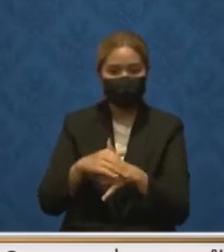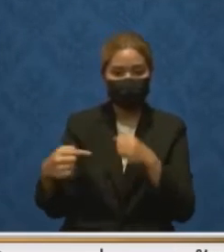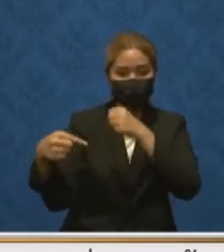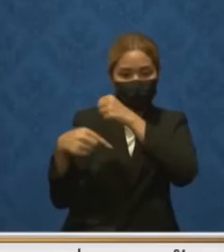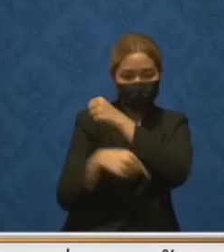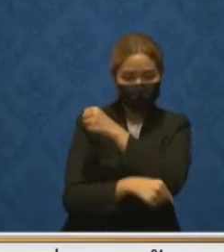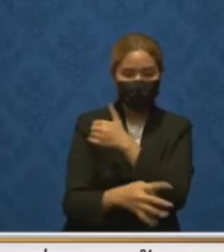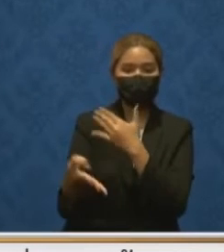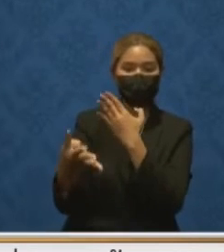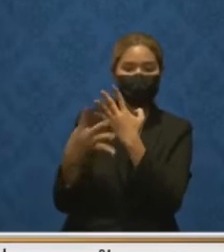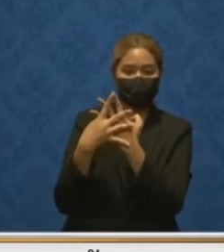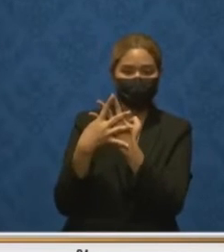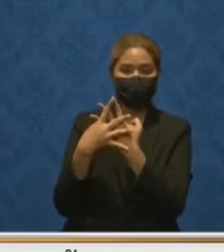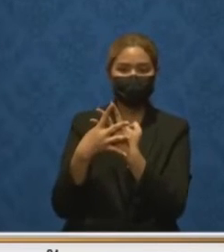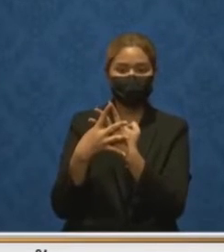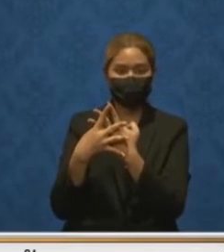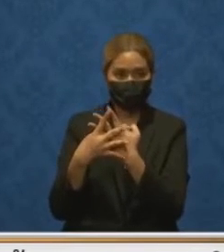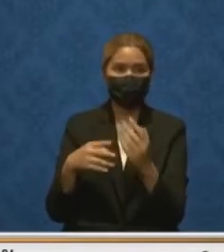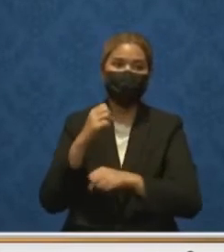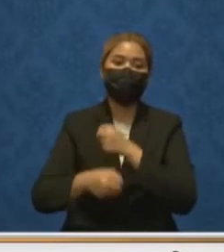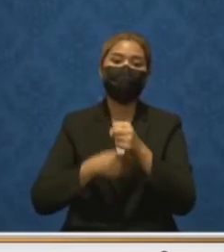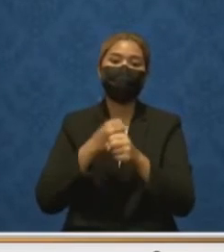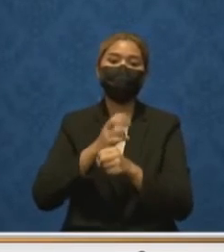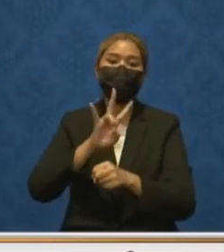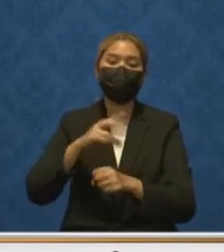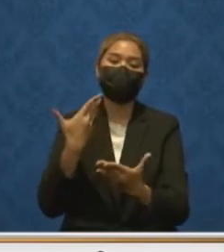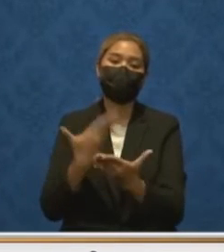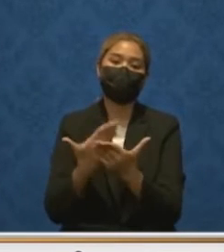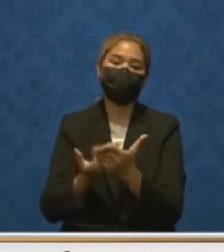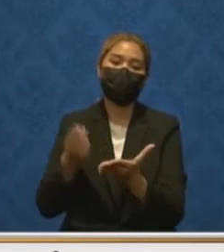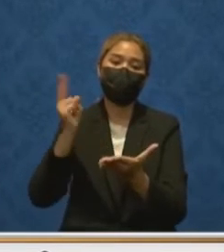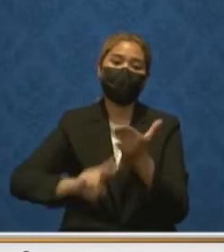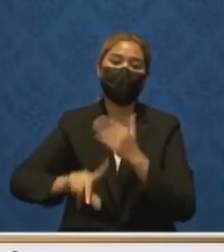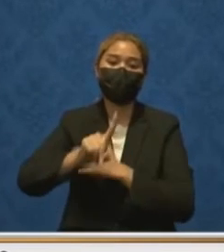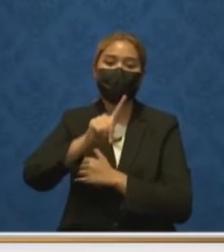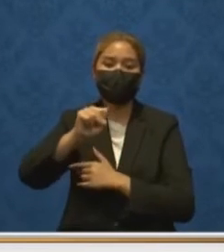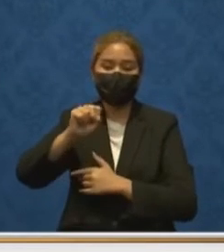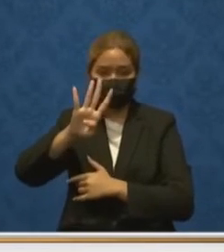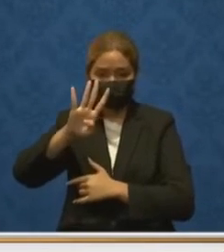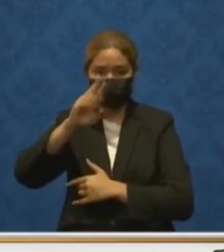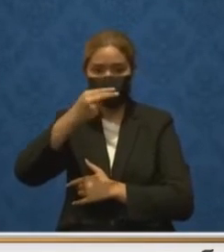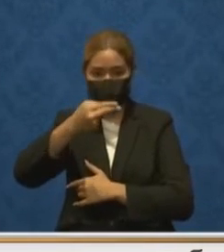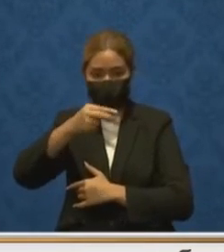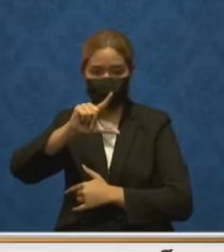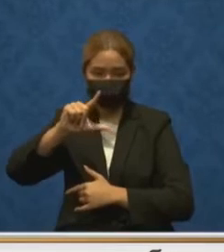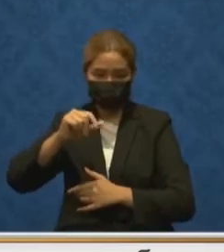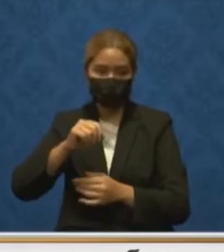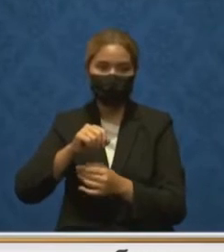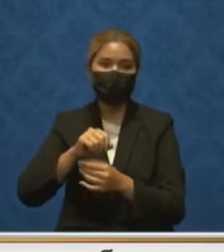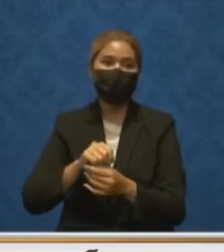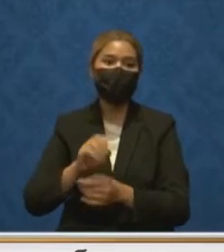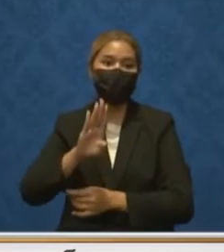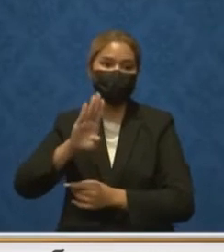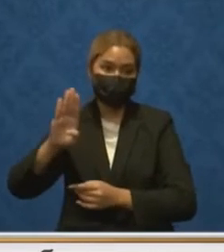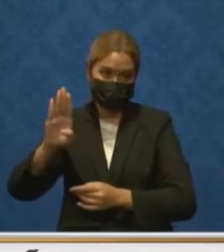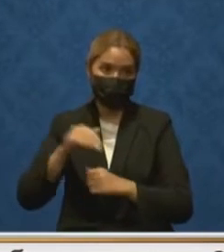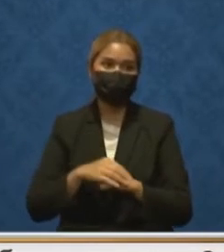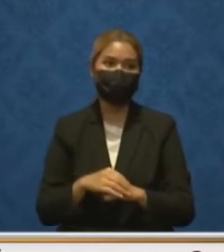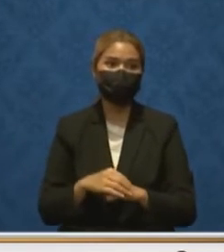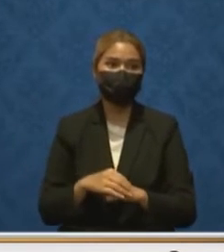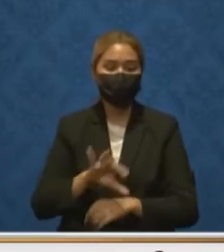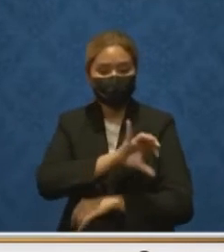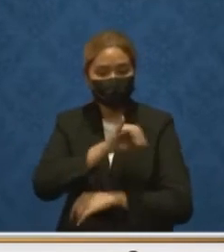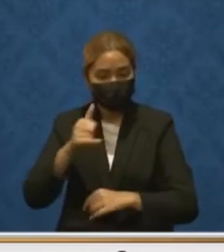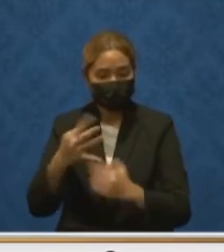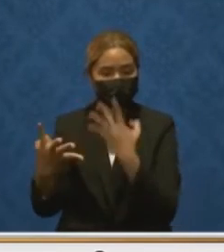าค้ากำไรเกิน Equônจำคุไม่เกิน 7 ปีปลบไม่เกิน 1 ń 40 บาหรอทงจำทั้งปลับอันนี้ก็คือสิง